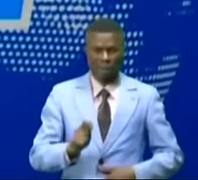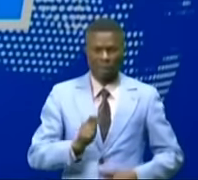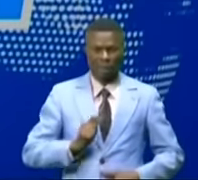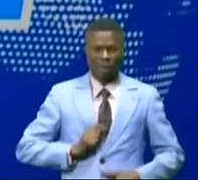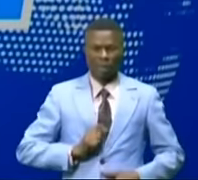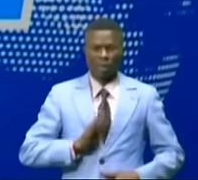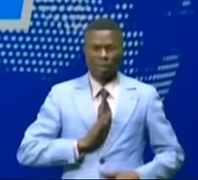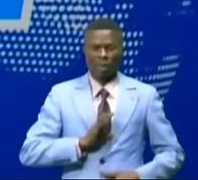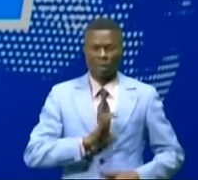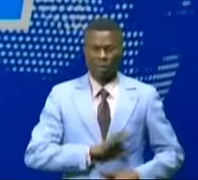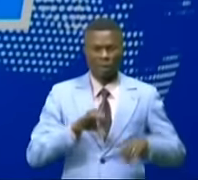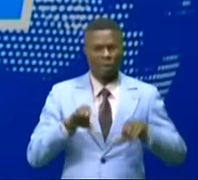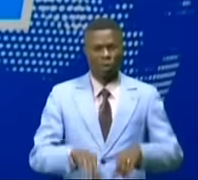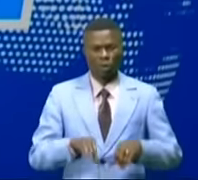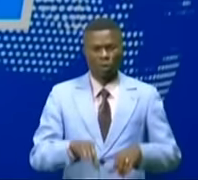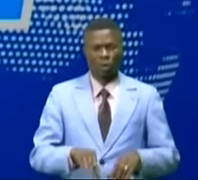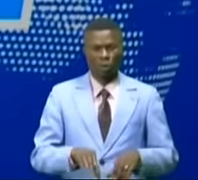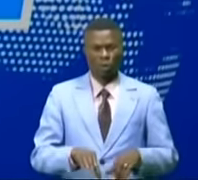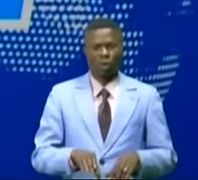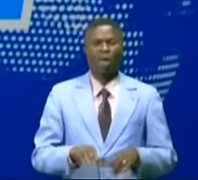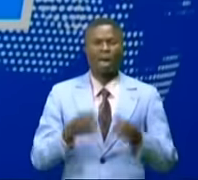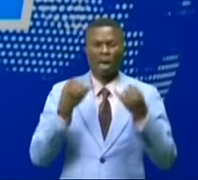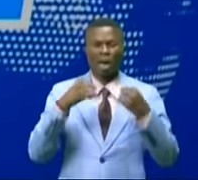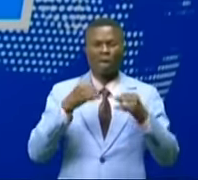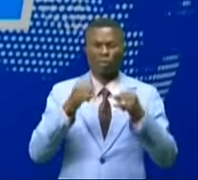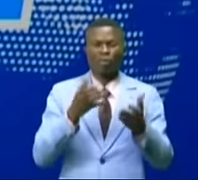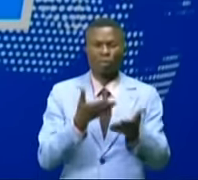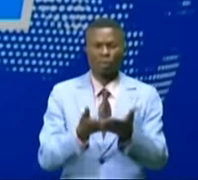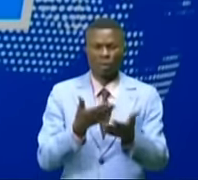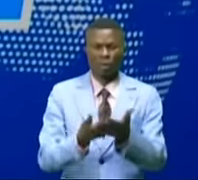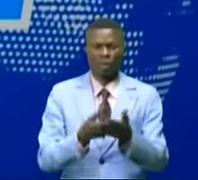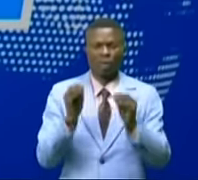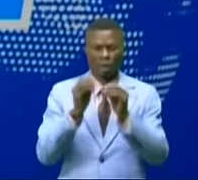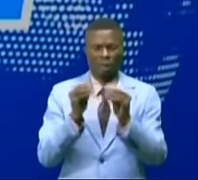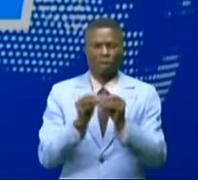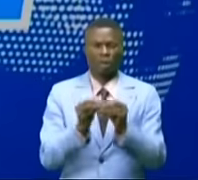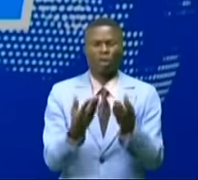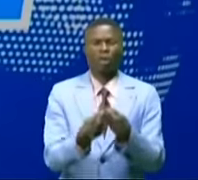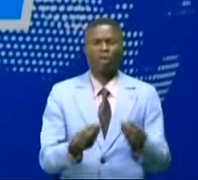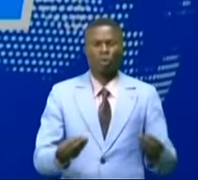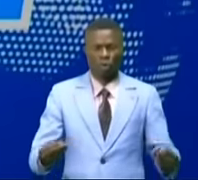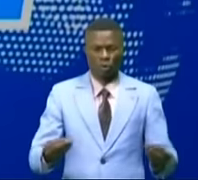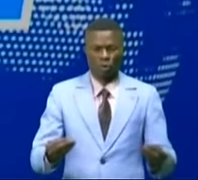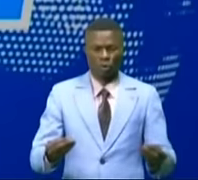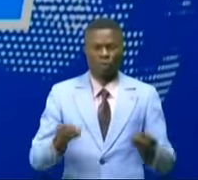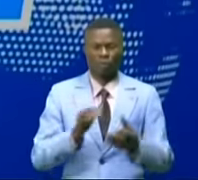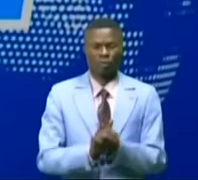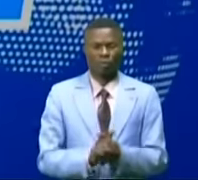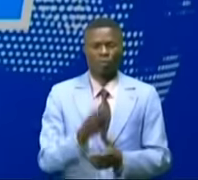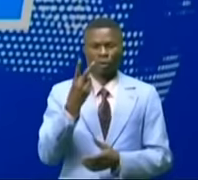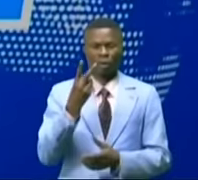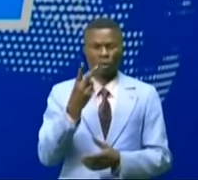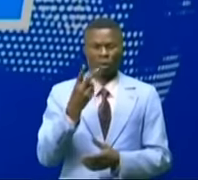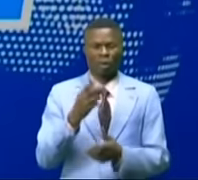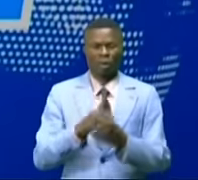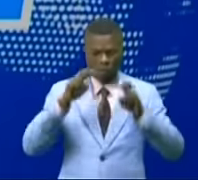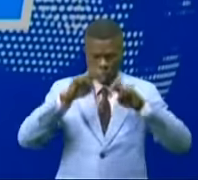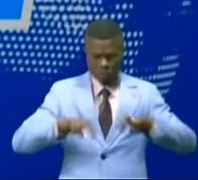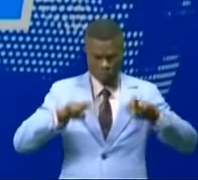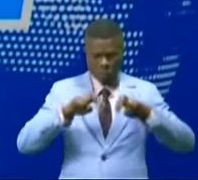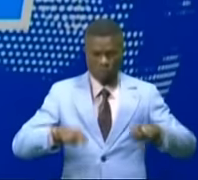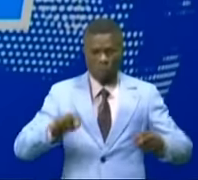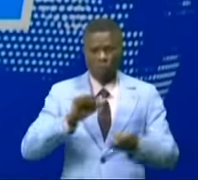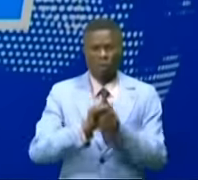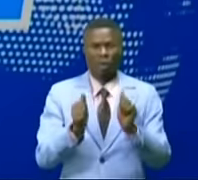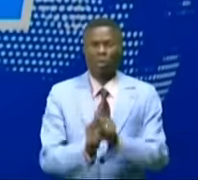tuberculose en RDC. C'est la toile de fond de la réunion des résultats de deux enquêtes sur